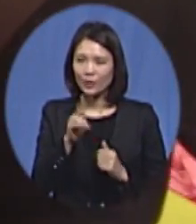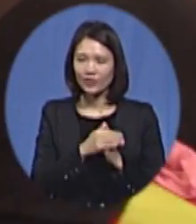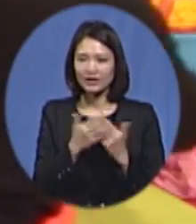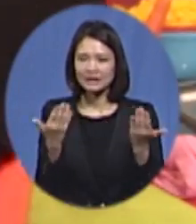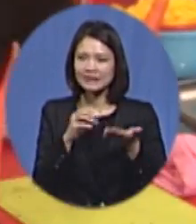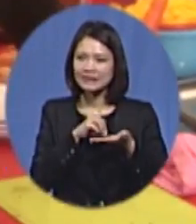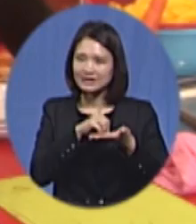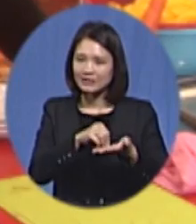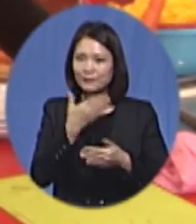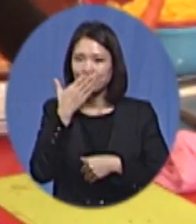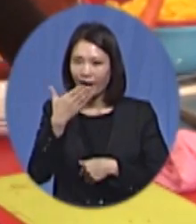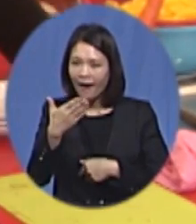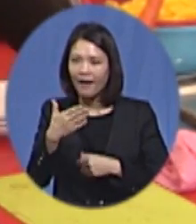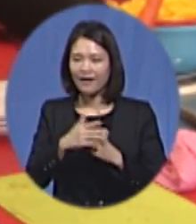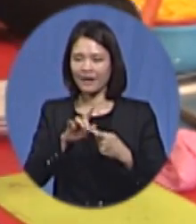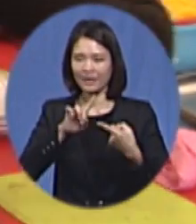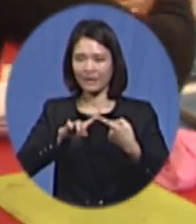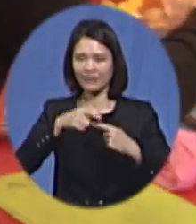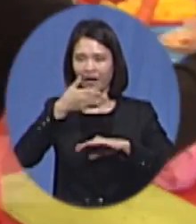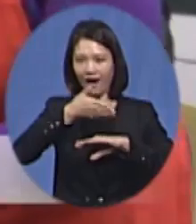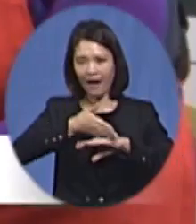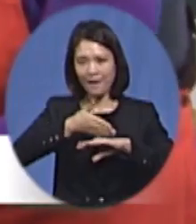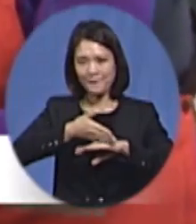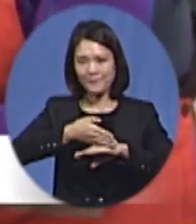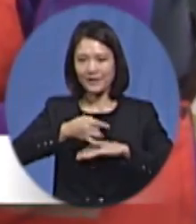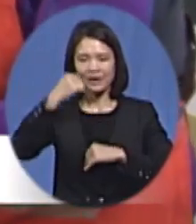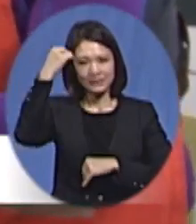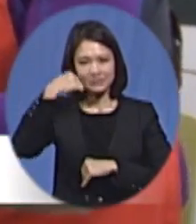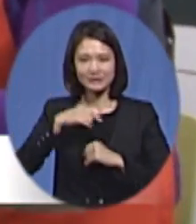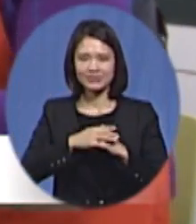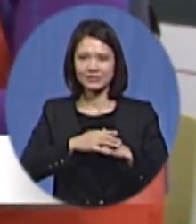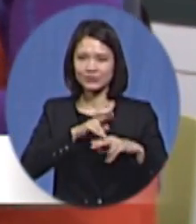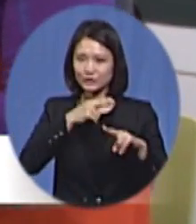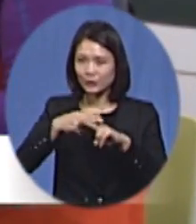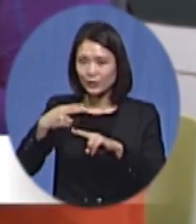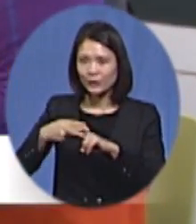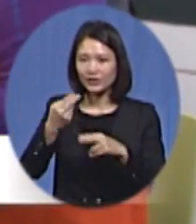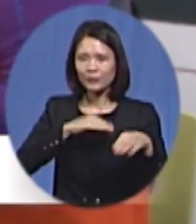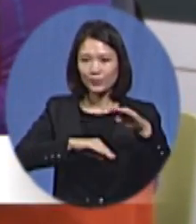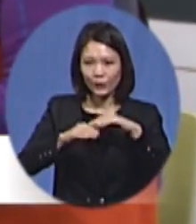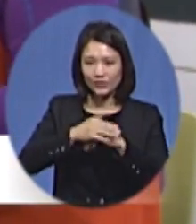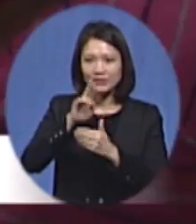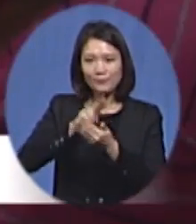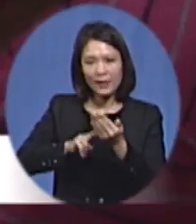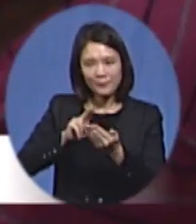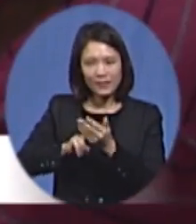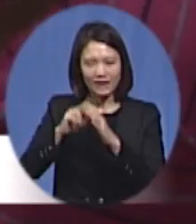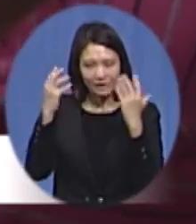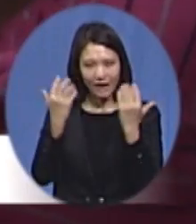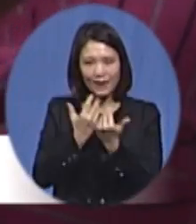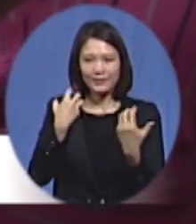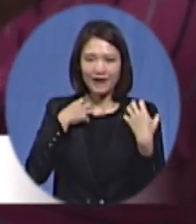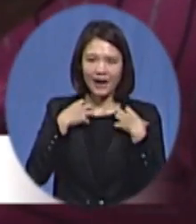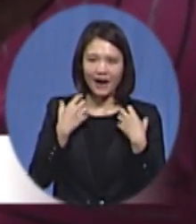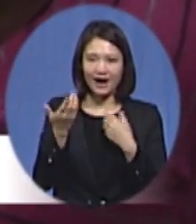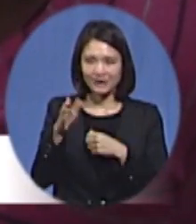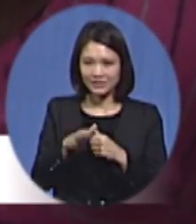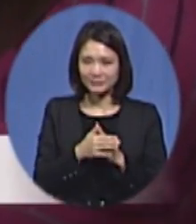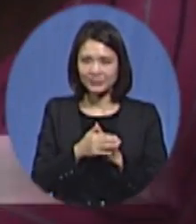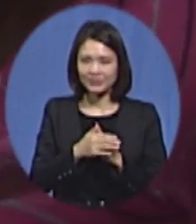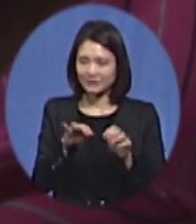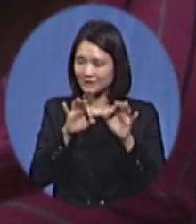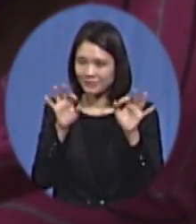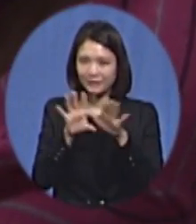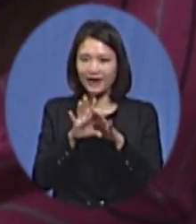수 있다는 것에 감사함을 느낀다는 어르신들. 조리부터 포장, 판매까지 해야 하지만 어르신의 열정 앞에선